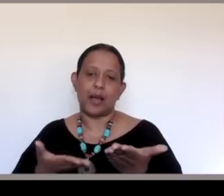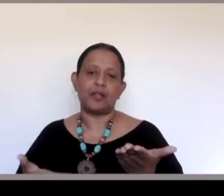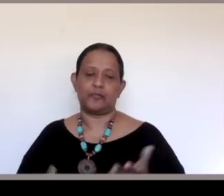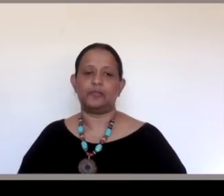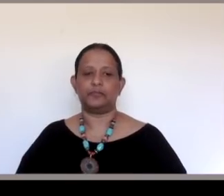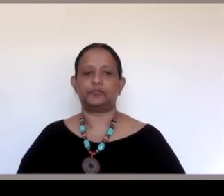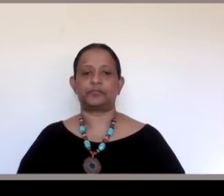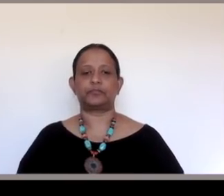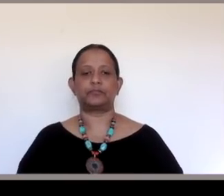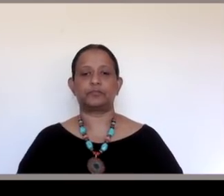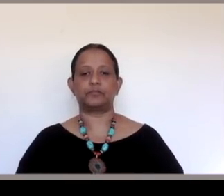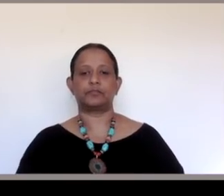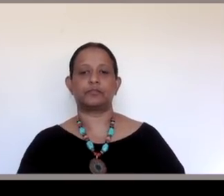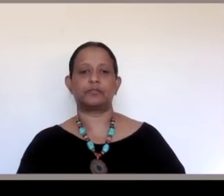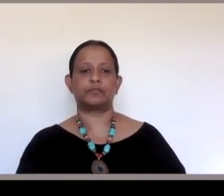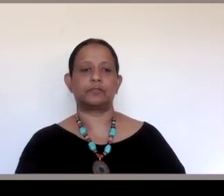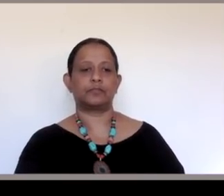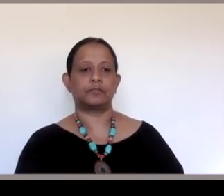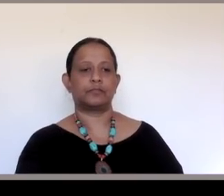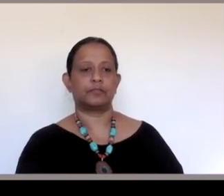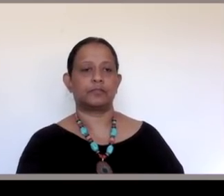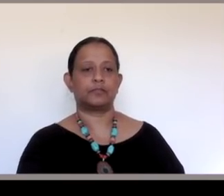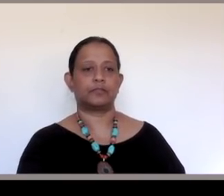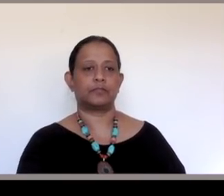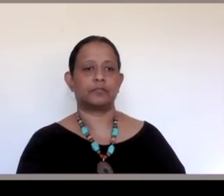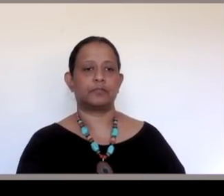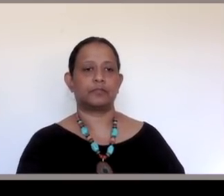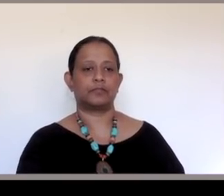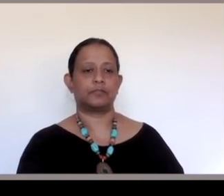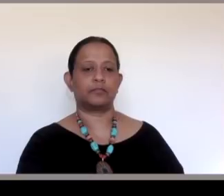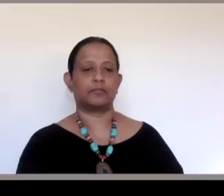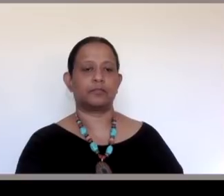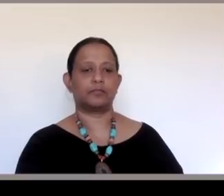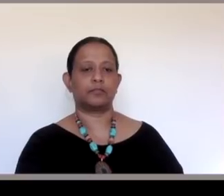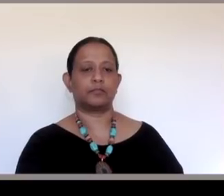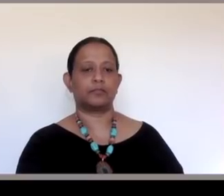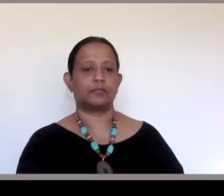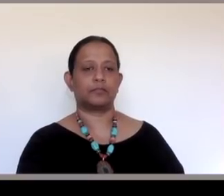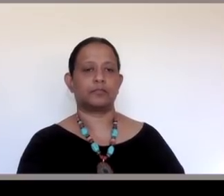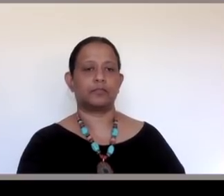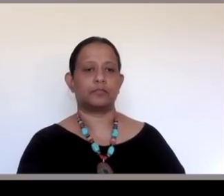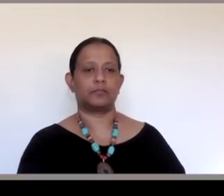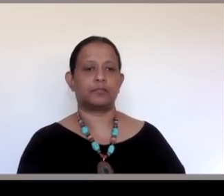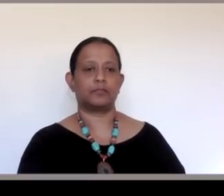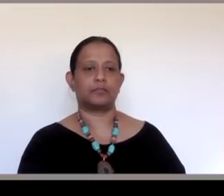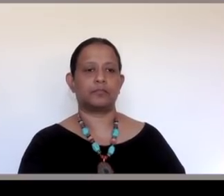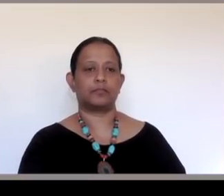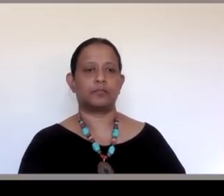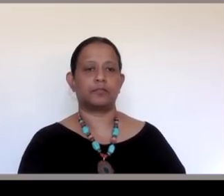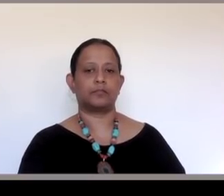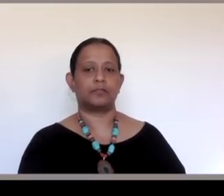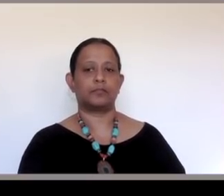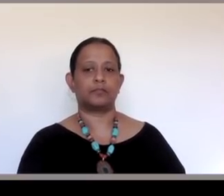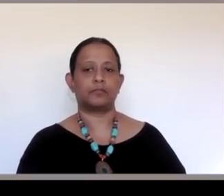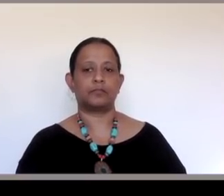வாஸ் அகைன் ஓ ஷோக வண்ணோ ஆசீர்வாத லத்தோய ஓஹு சனசனு லபண்ணோய